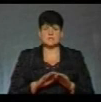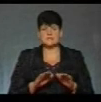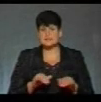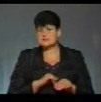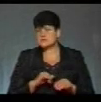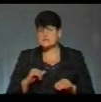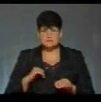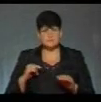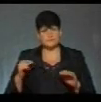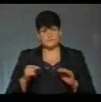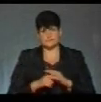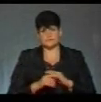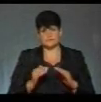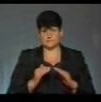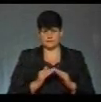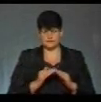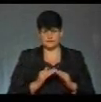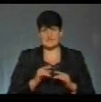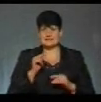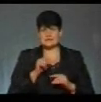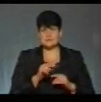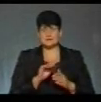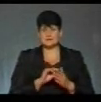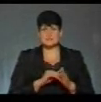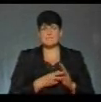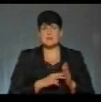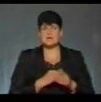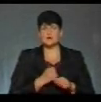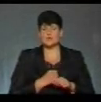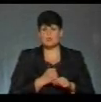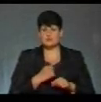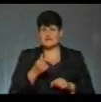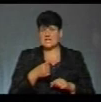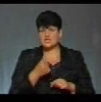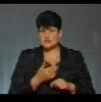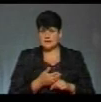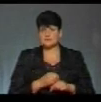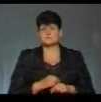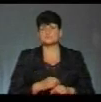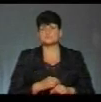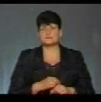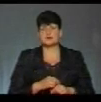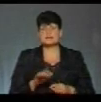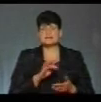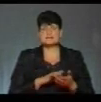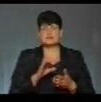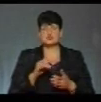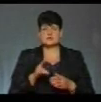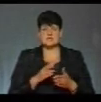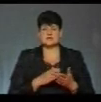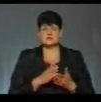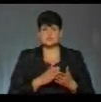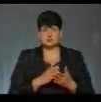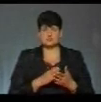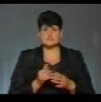самовільно покидають домівки. З ними складається план роботи річний, Центр соціальних служб для сім'ї, дітей та